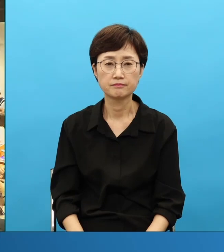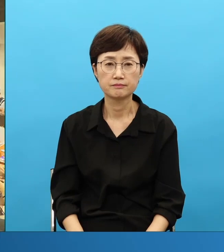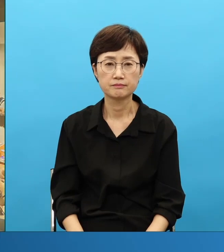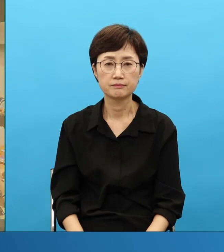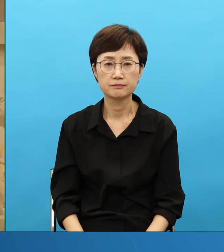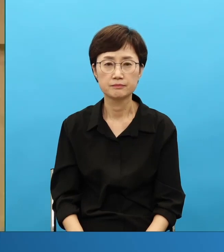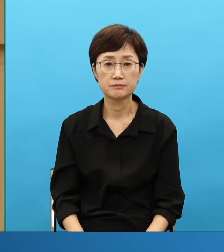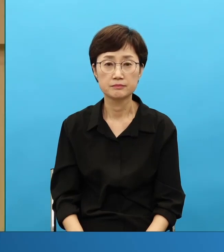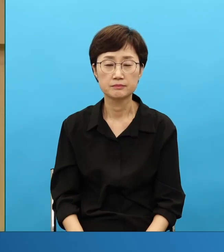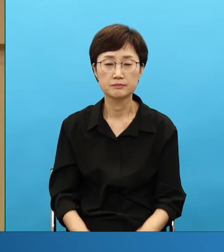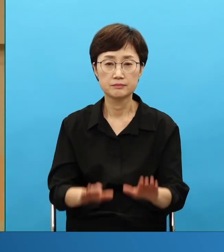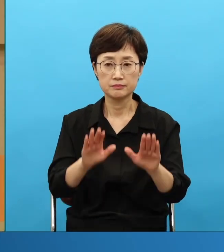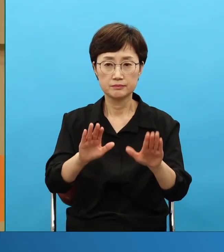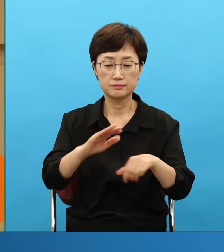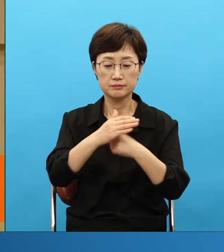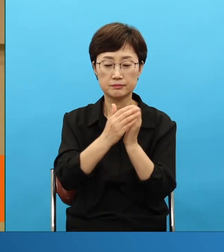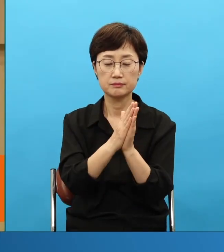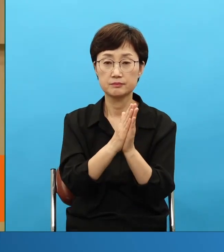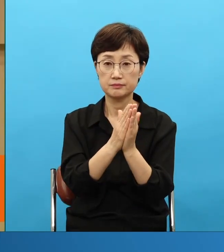하나님의 말씀은